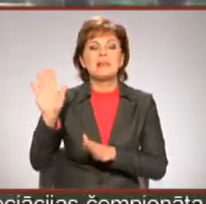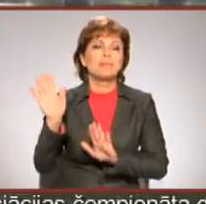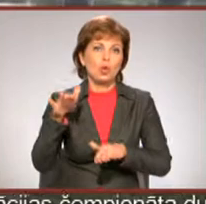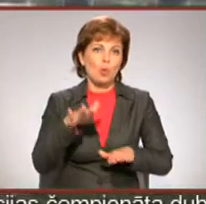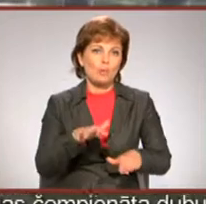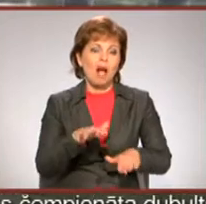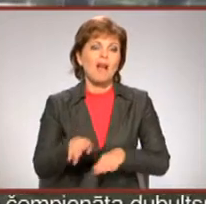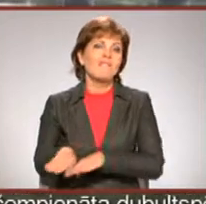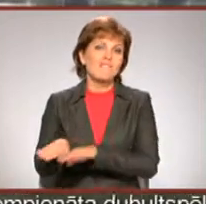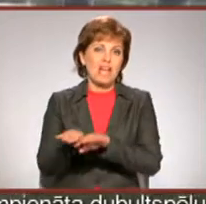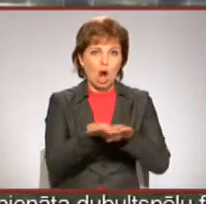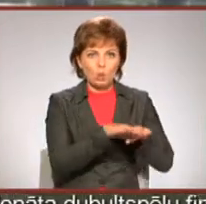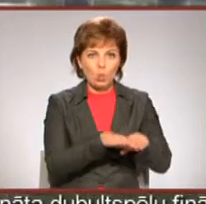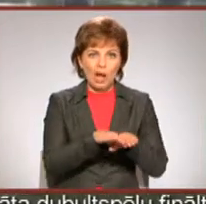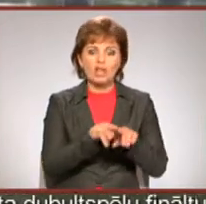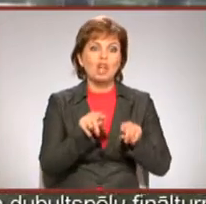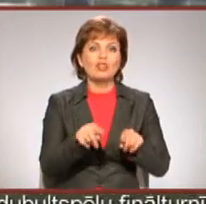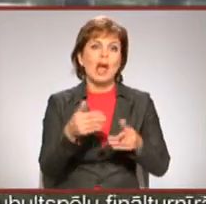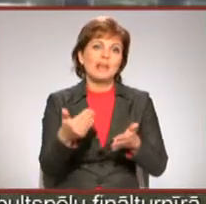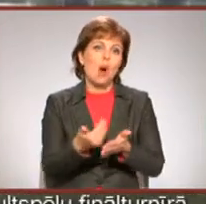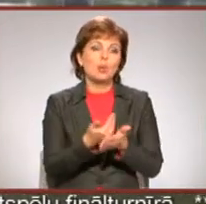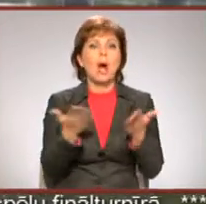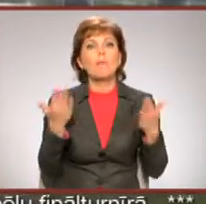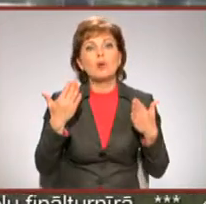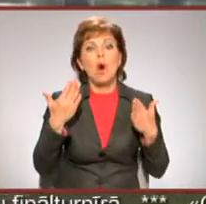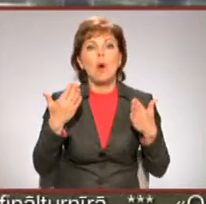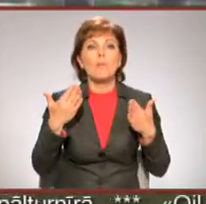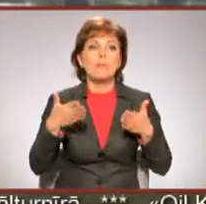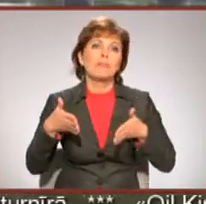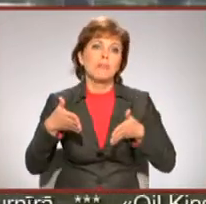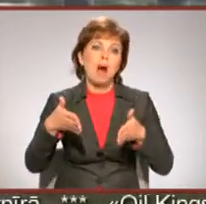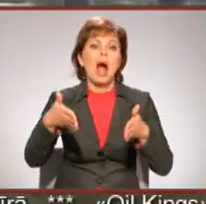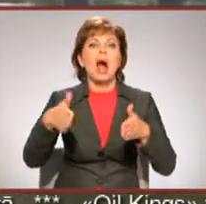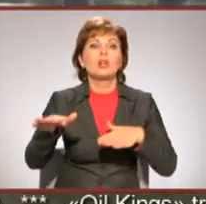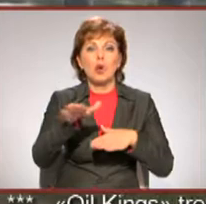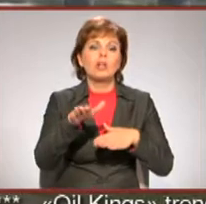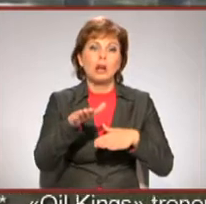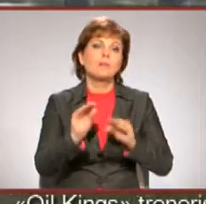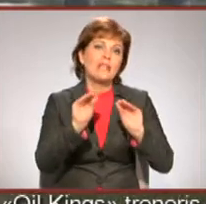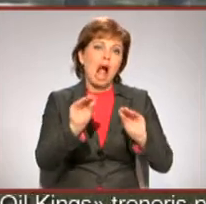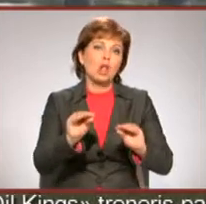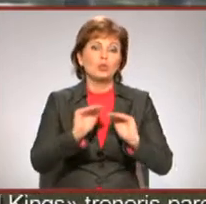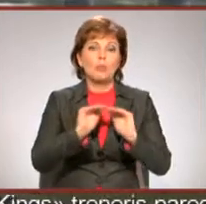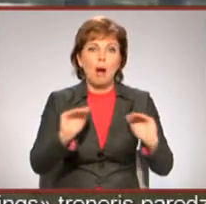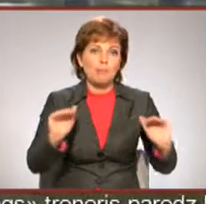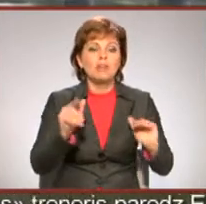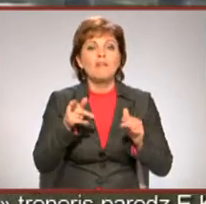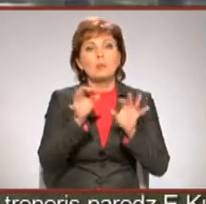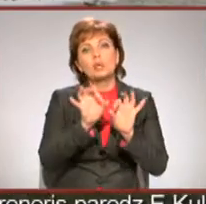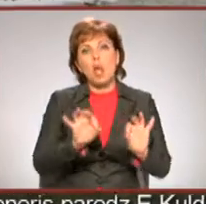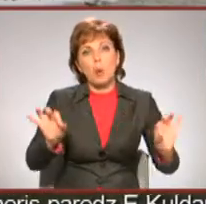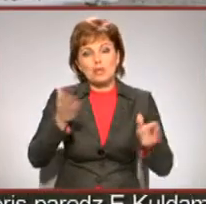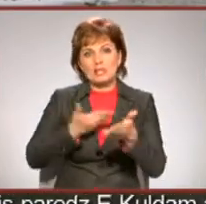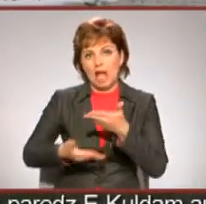tā kā vienot, lai viņš šai tā jaunajā promenādē tātad ieguldītu pamatos, un varbūt mēs kādreiz varam jauki sadarboties vēl kādā